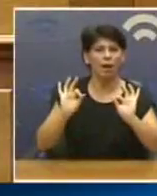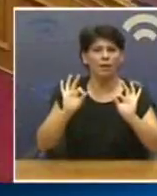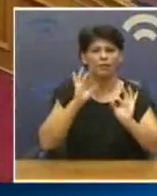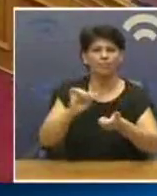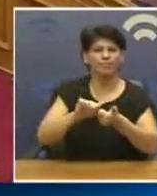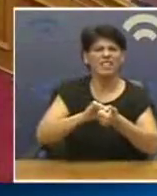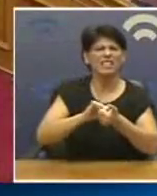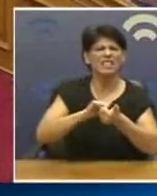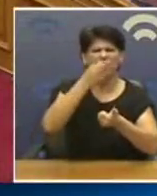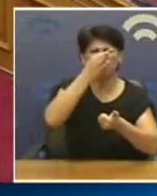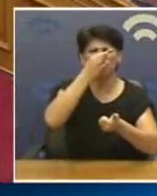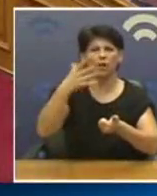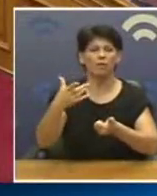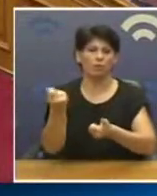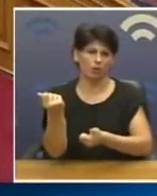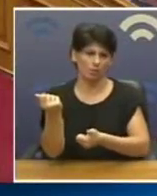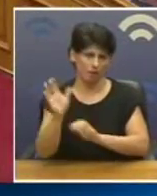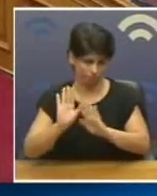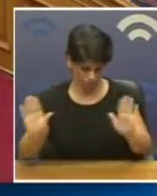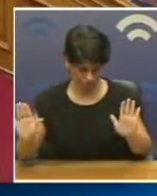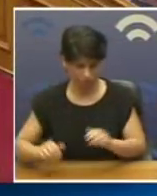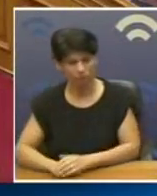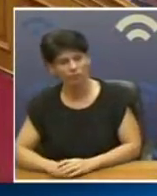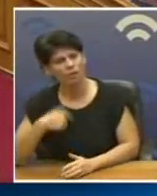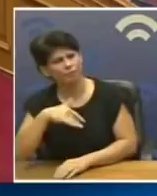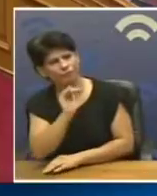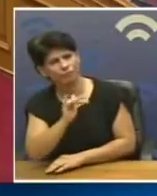Μητσοτάκη, με ποια λογική περάσατε ένα νόμο